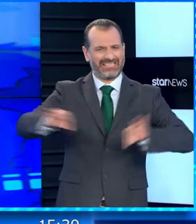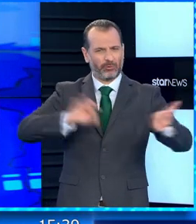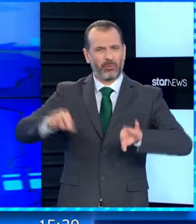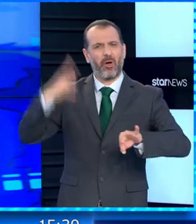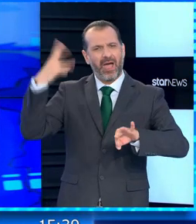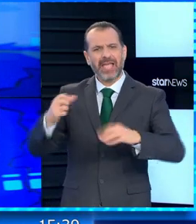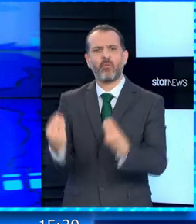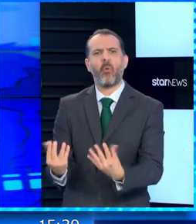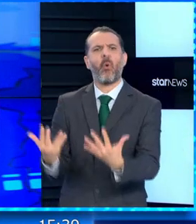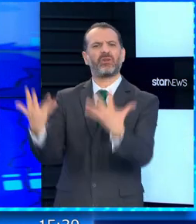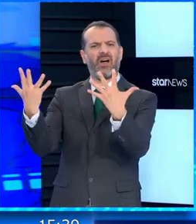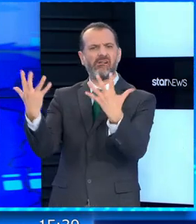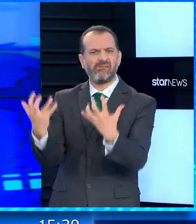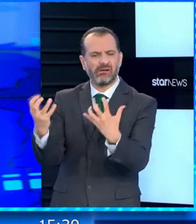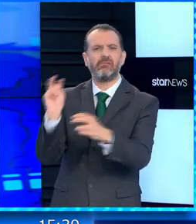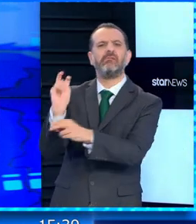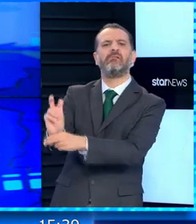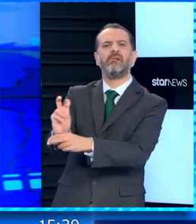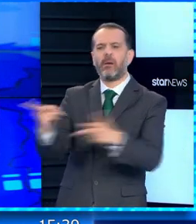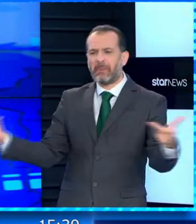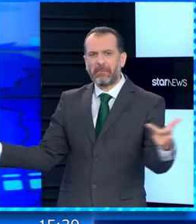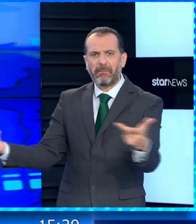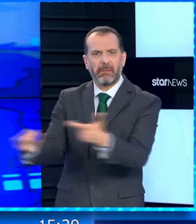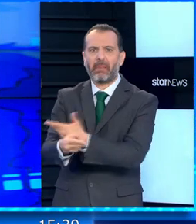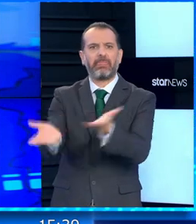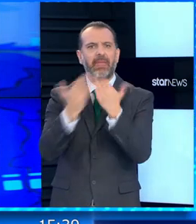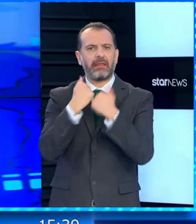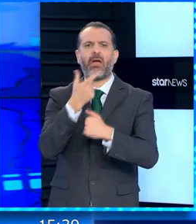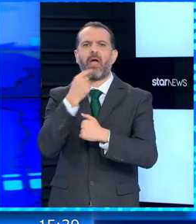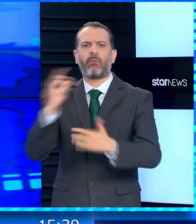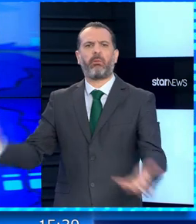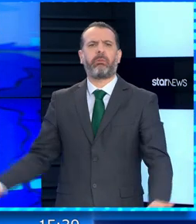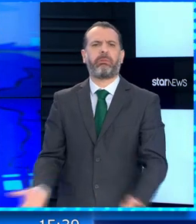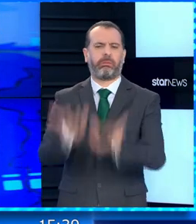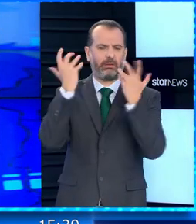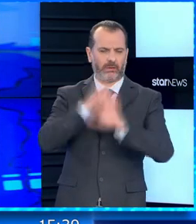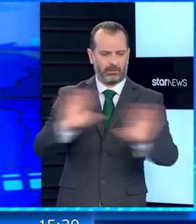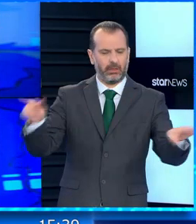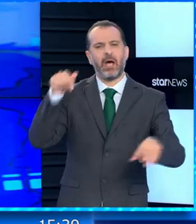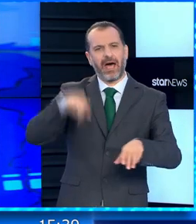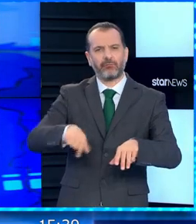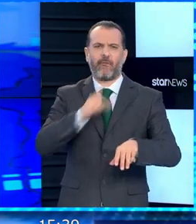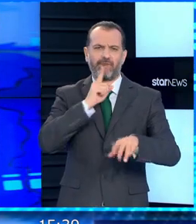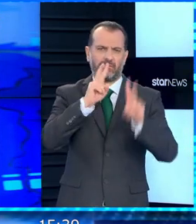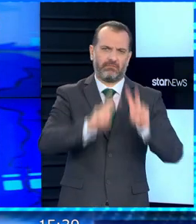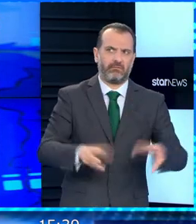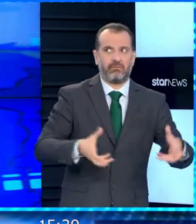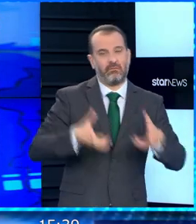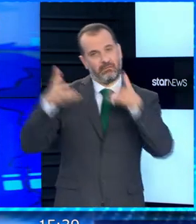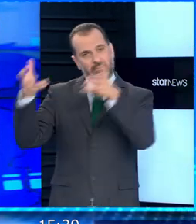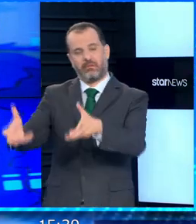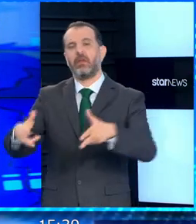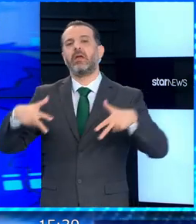που διενεργήθηκε και το πόρισμα της οποίας παραδόθηκε σήμερα στα χέρια του Υπουργού Εθνικής Άμυνας Νίκου Δένδια. Ο στρατιωτικός